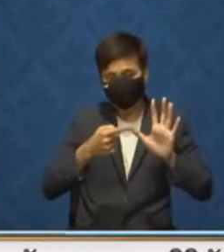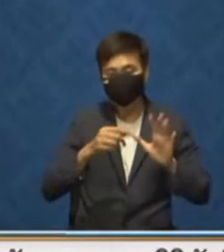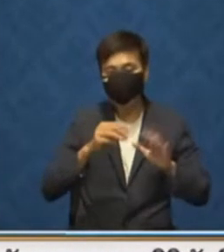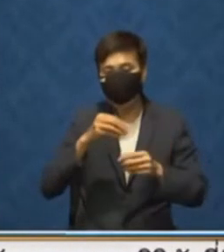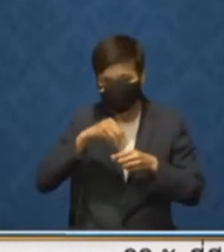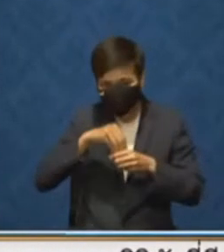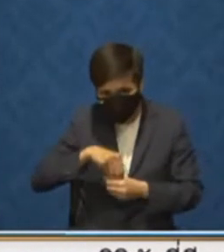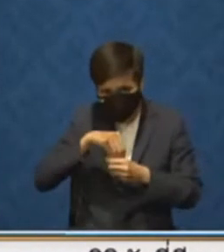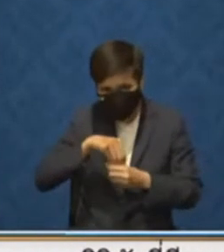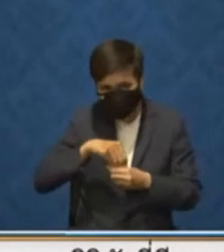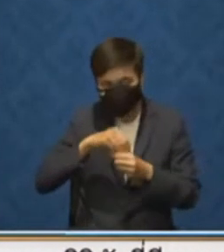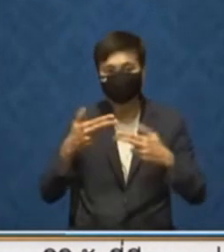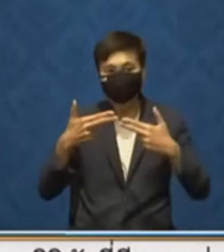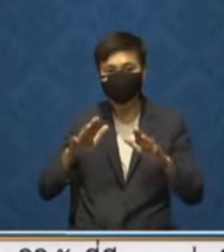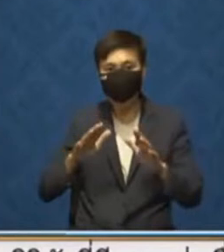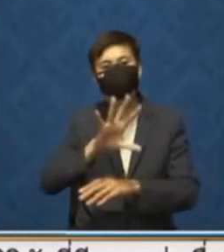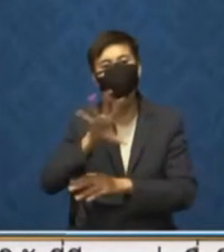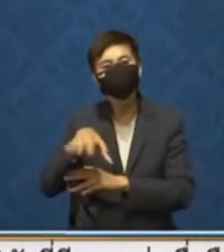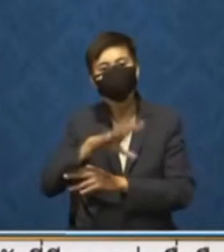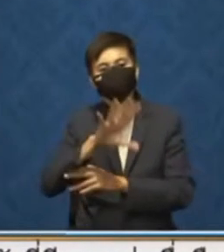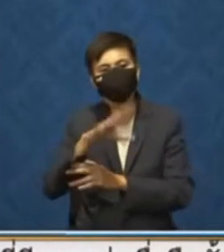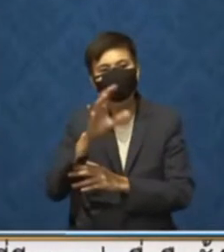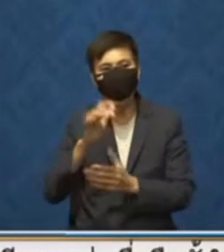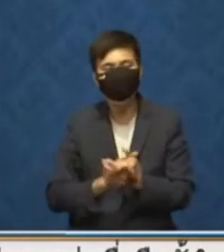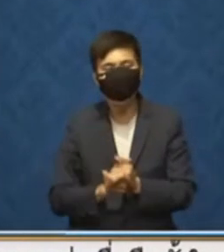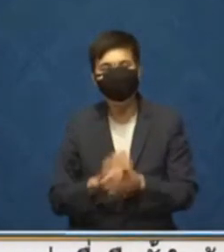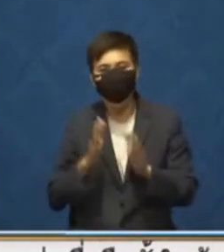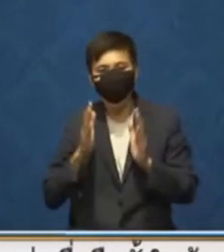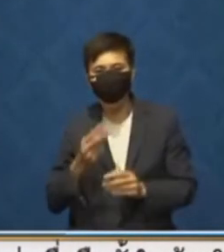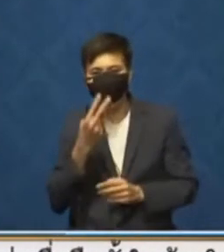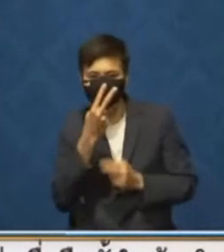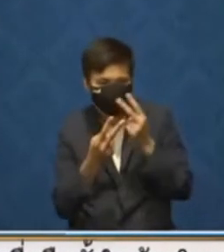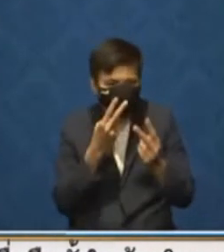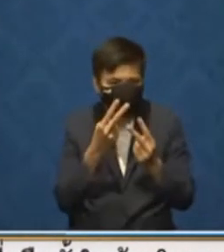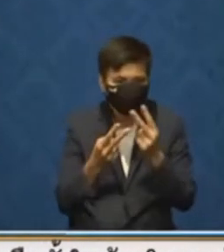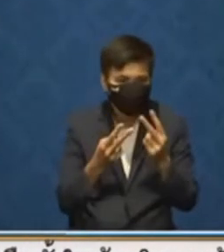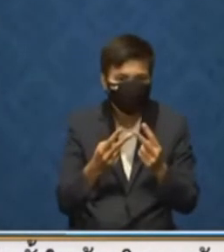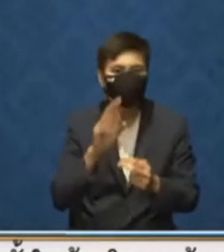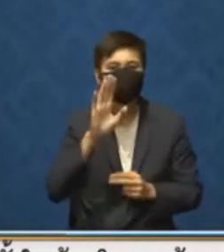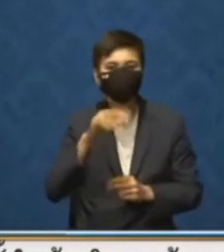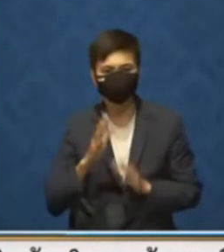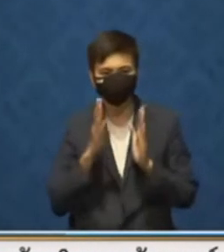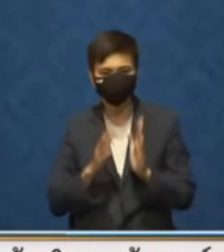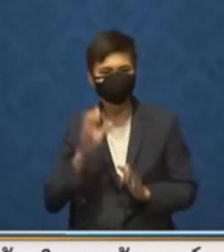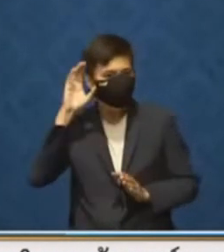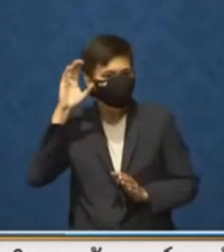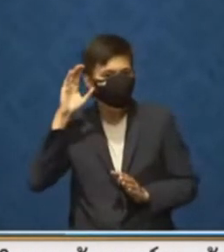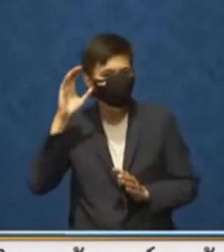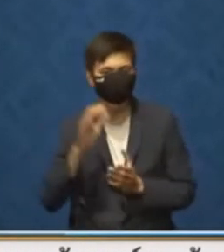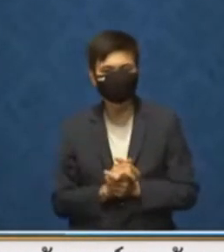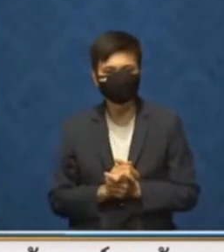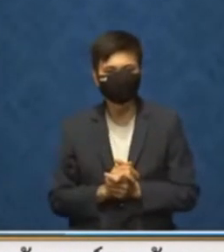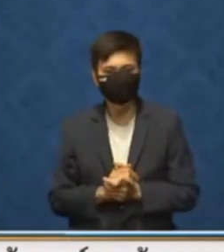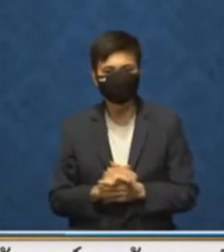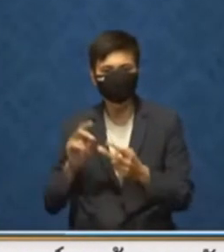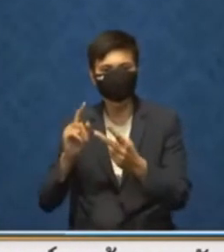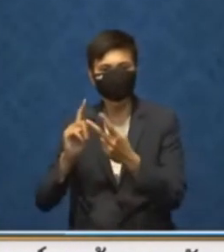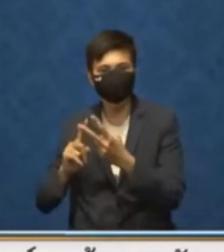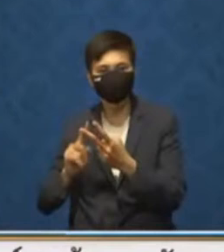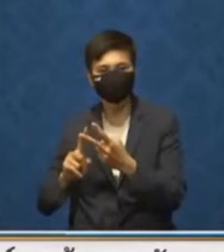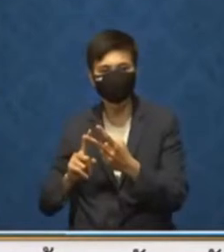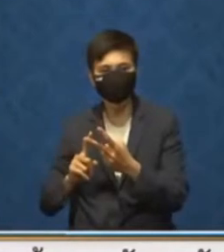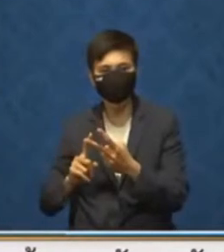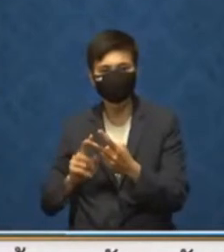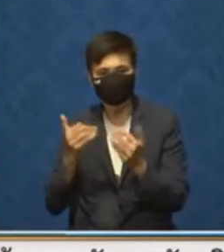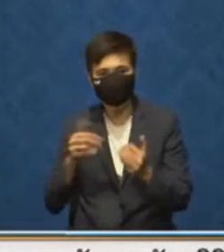2ชุดนะครับชุดหนึ่งไปรอก่อนให้แมงเม่าบินมาดูให้ไว้ใจได้เว้ยอ้าวชุดเสาร์นี้ของจริงโคล่า sdkพอ